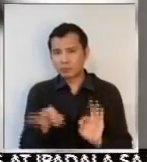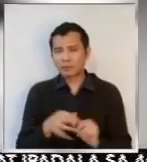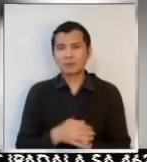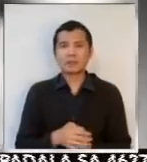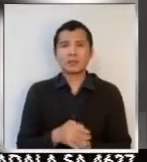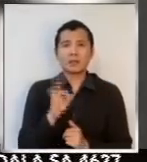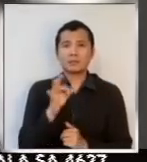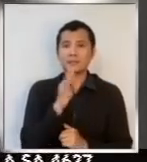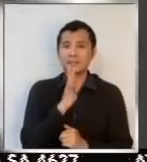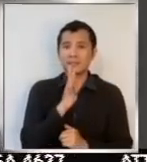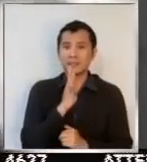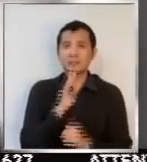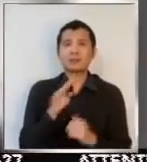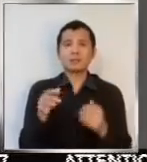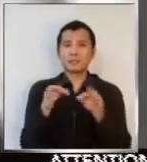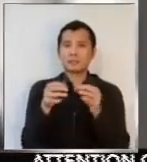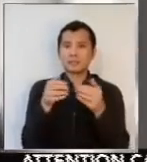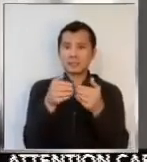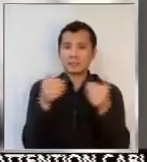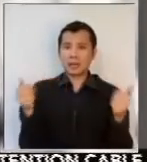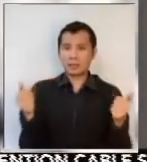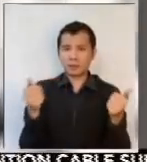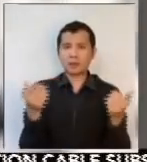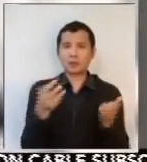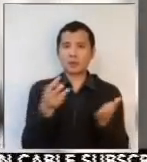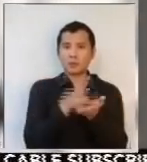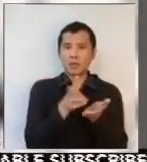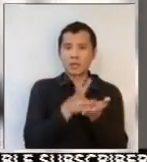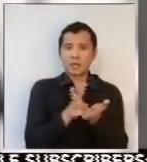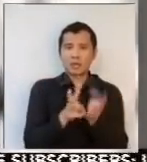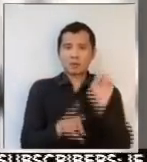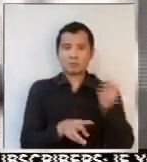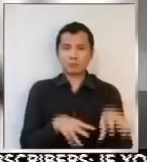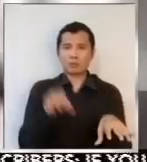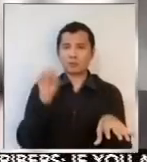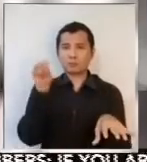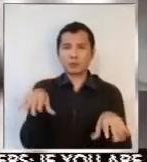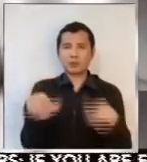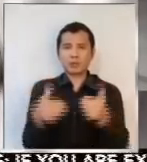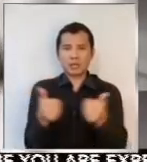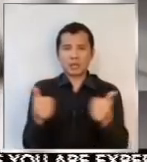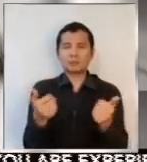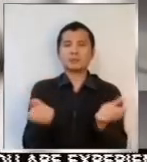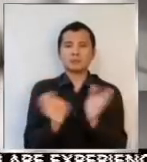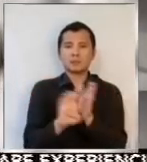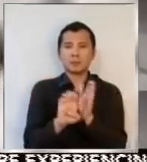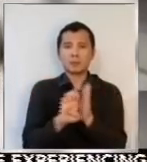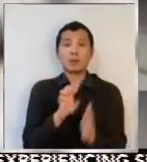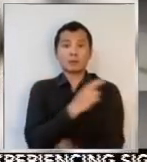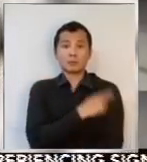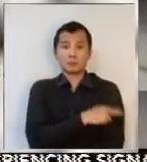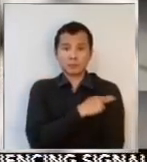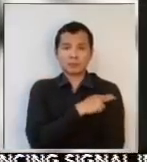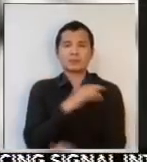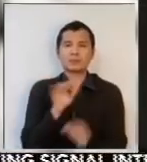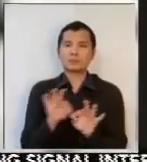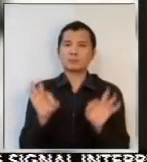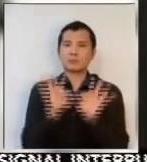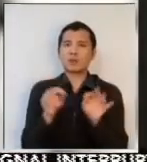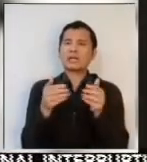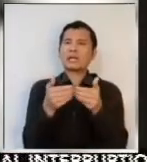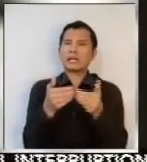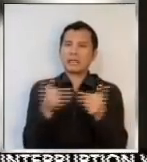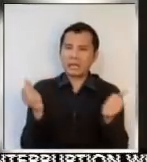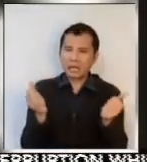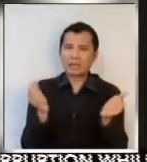disposal area for healthcare waste. Kaya yan, katulad sa mga ospital natin, separate po yan na kinukuha ng ating